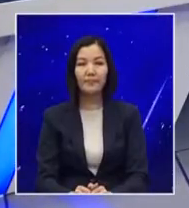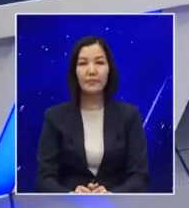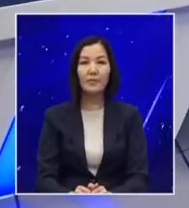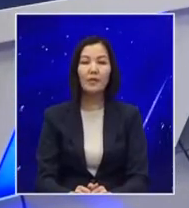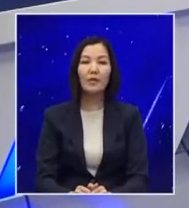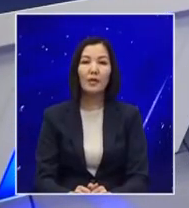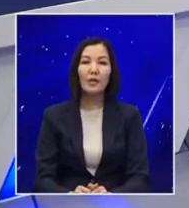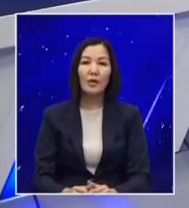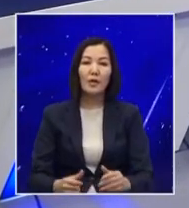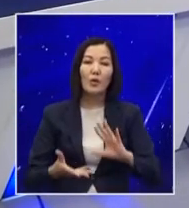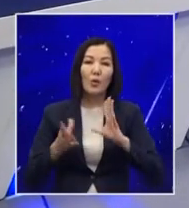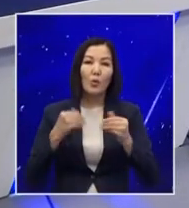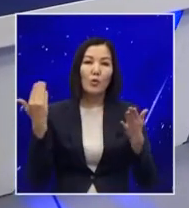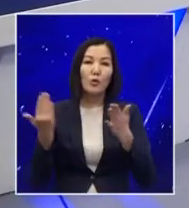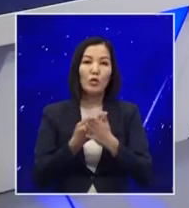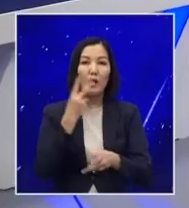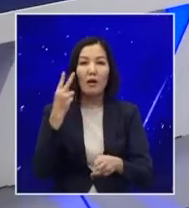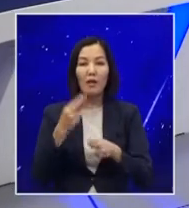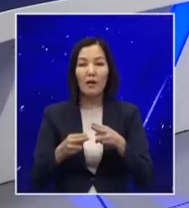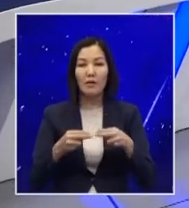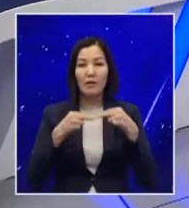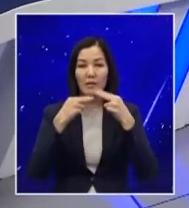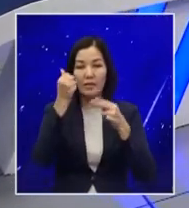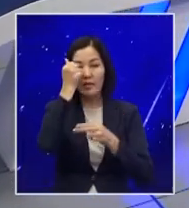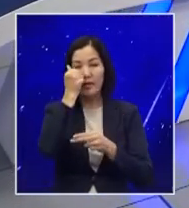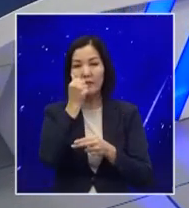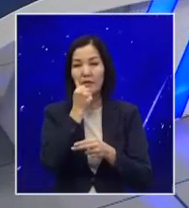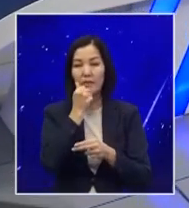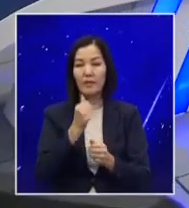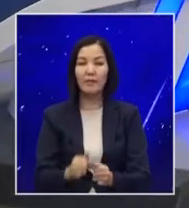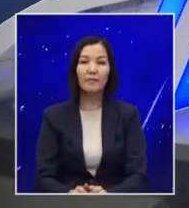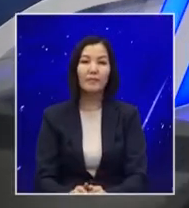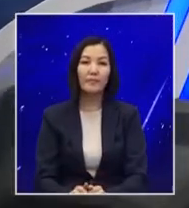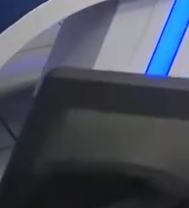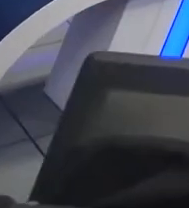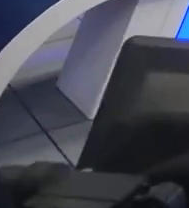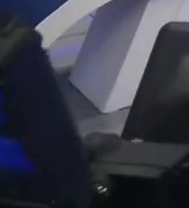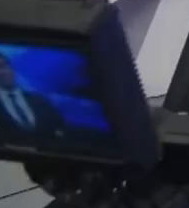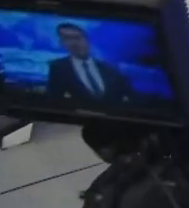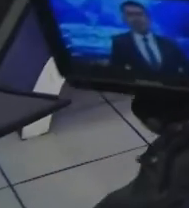Қадірменді көрермен, бүгінге айтар ақпараттарымыз осы. Келер күні амандықта қауышайық.